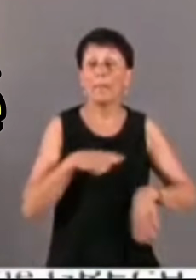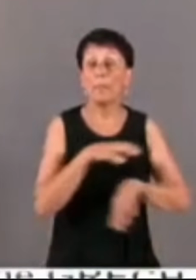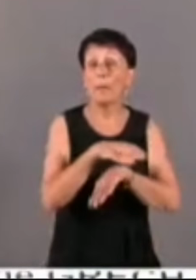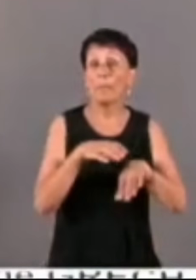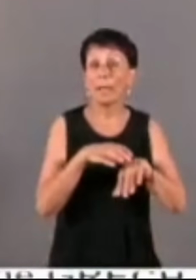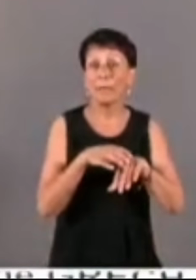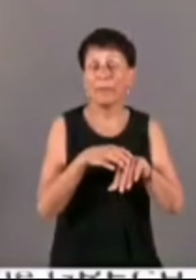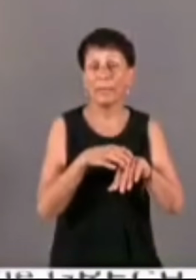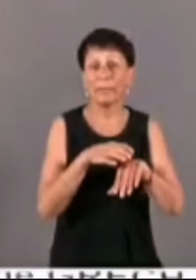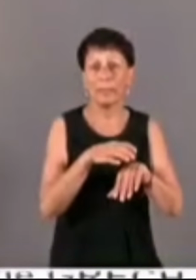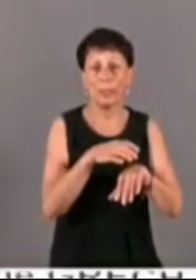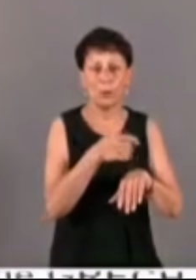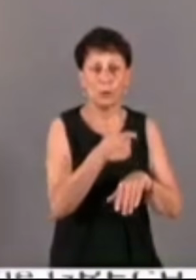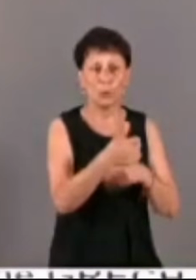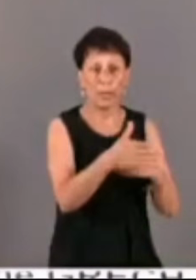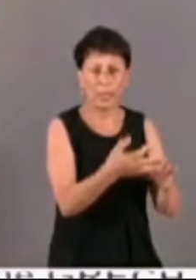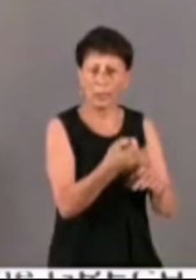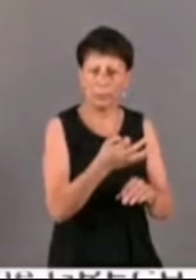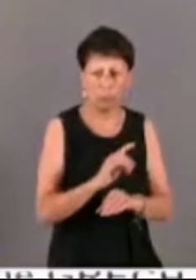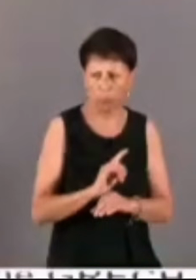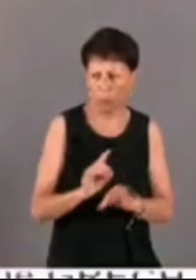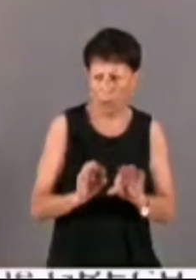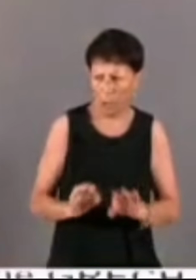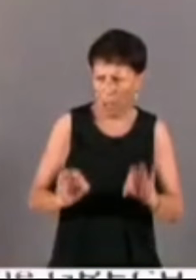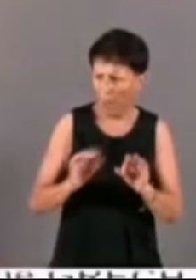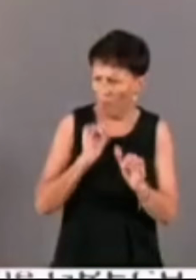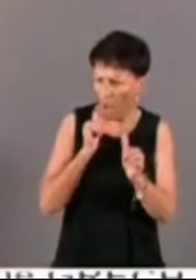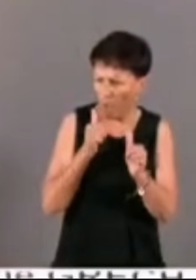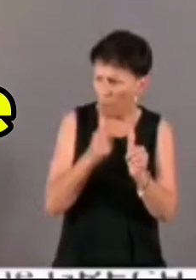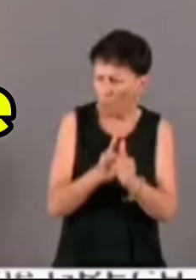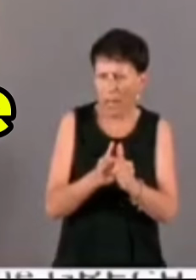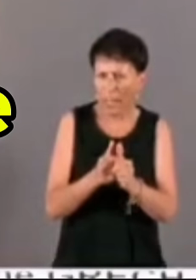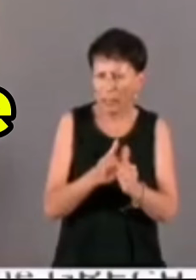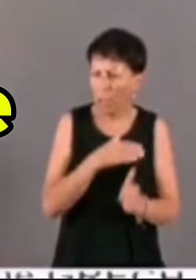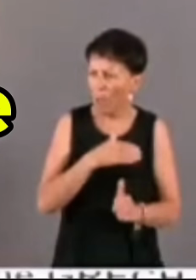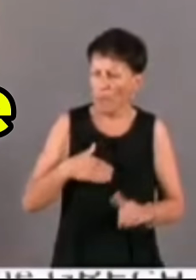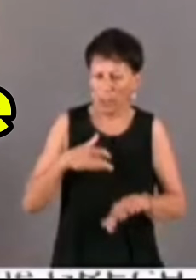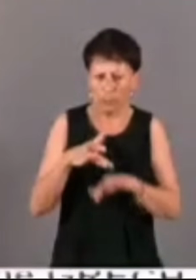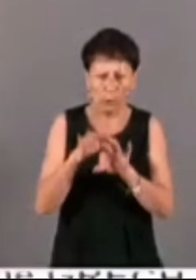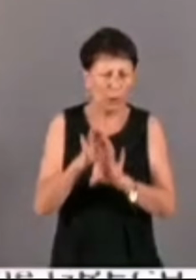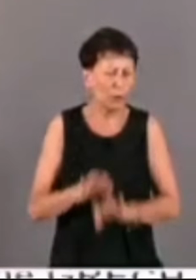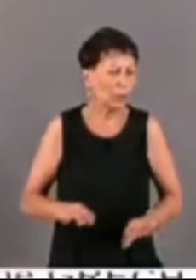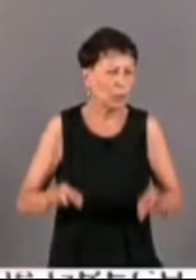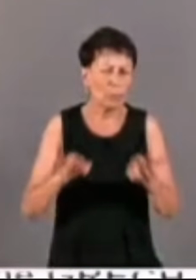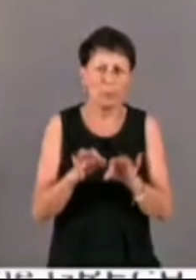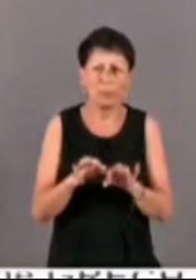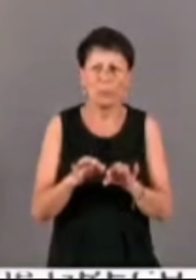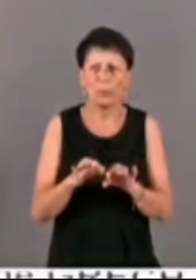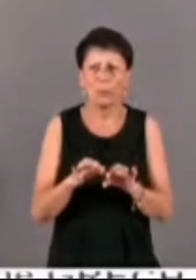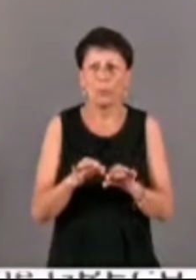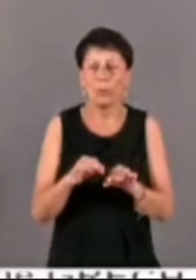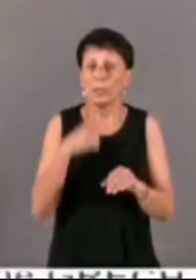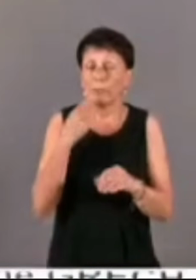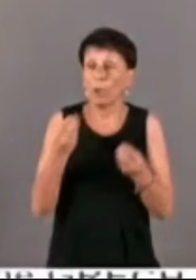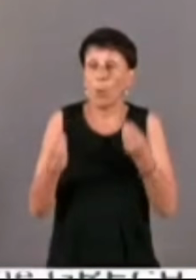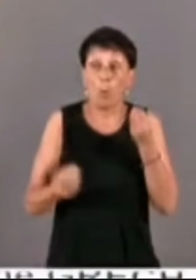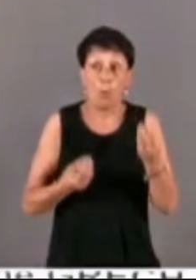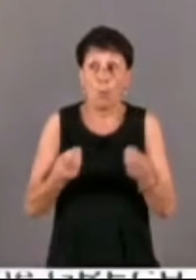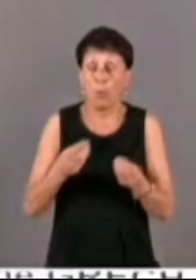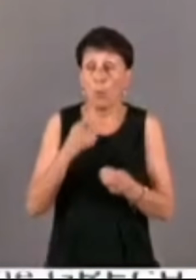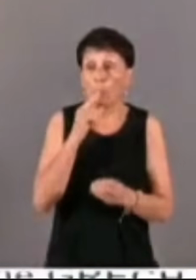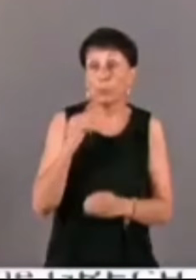des chances, son cabinet m'affirme le contraire, qu'aucune plainte de la mairie n'a été déposée. Qu'est-ce qu'elle a lancé, la préfète ? Non, mais soit